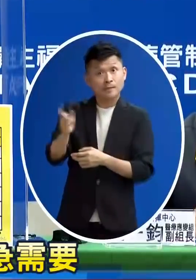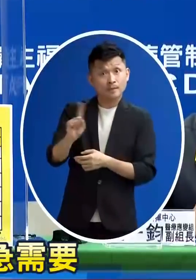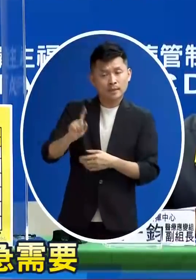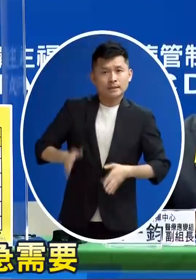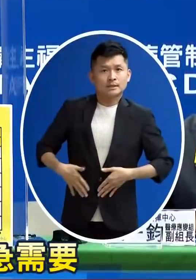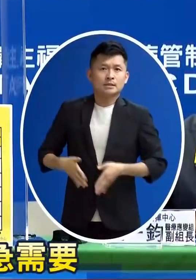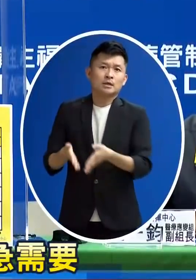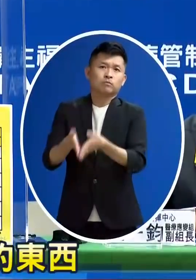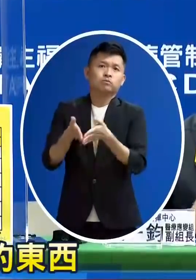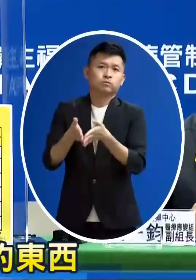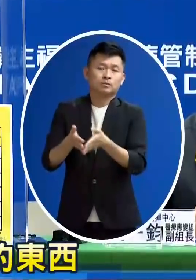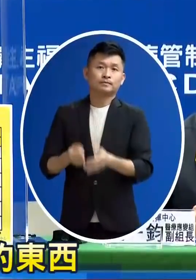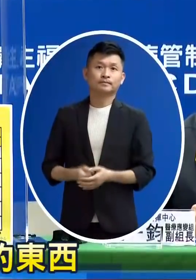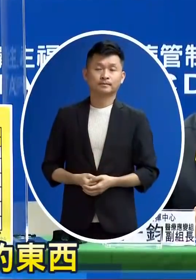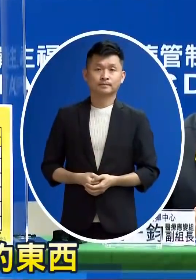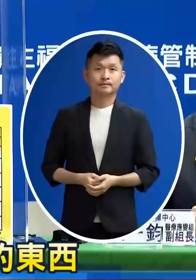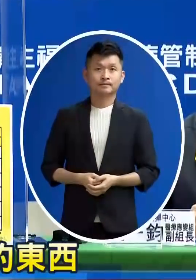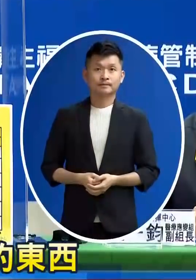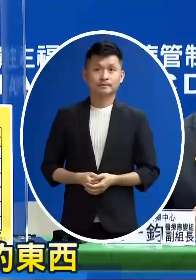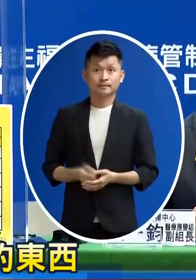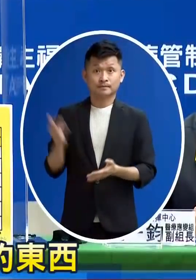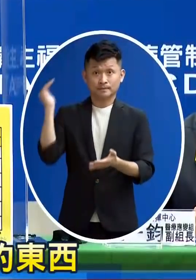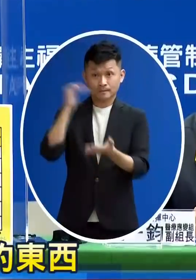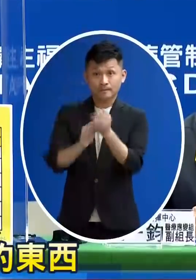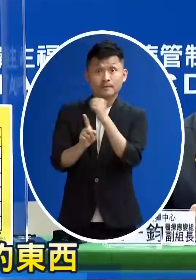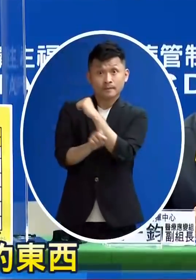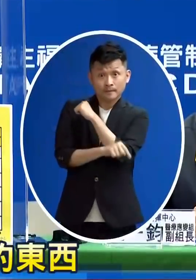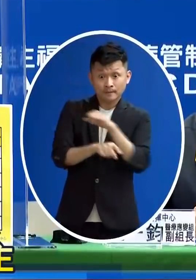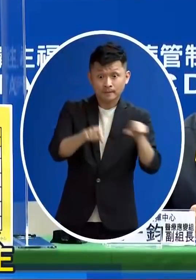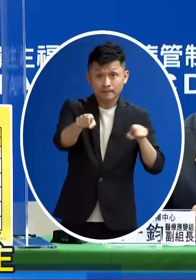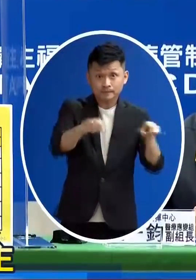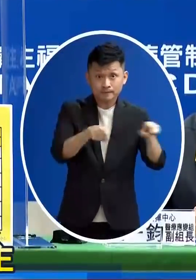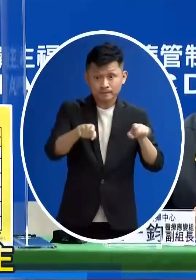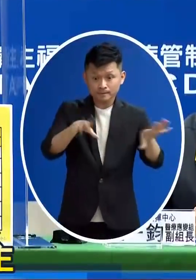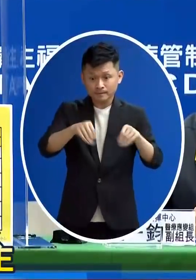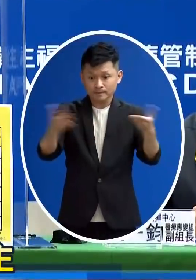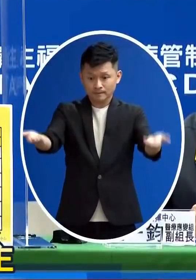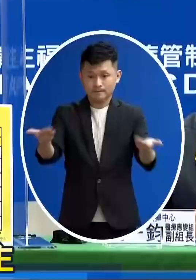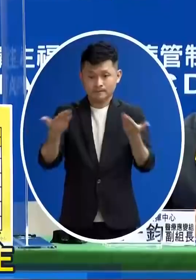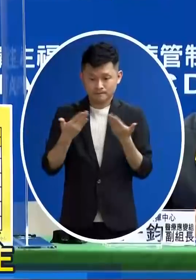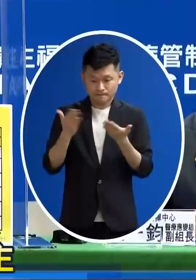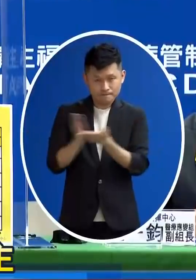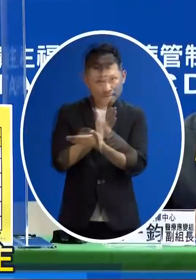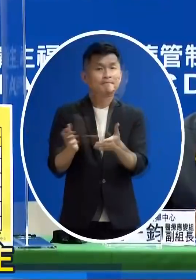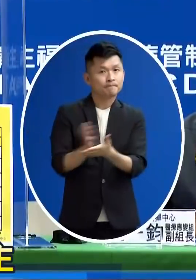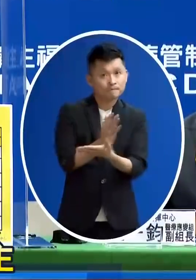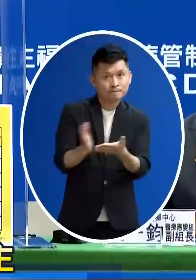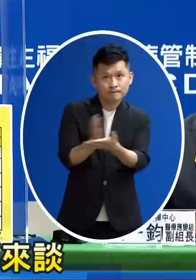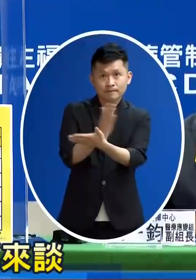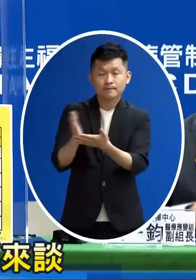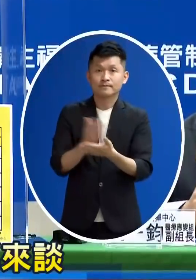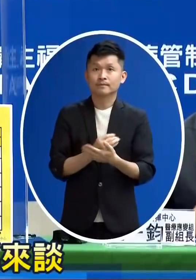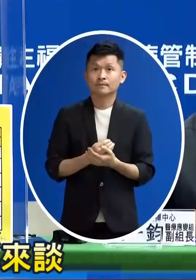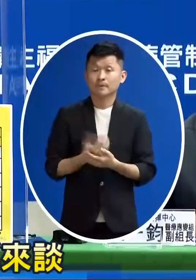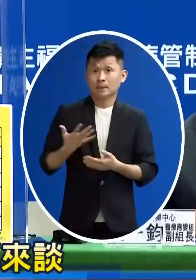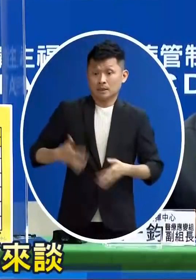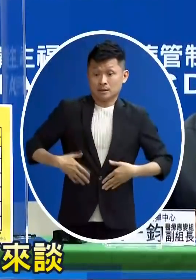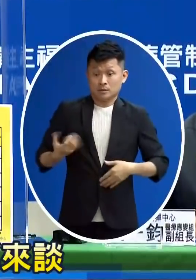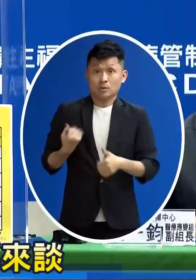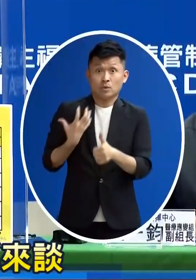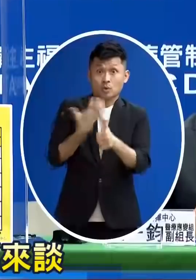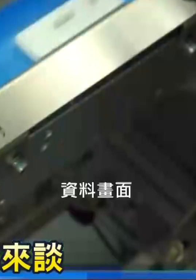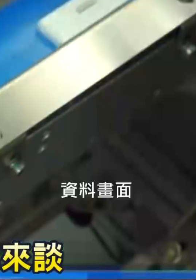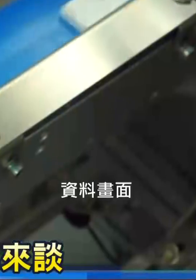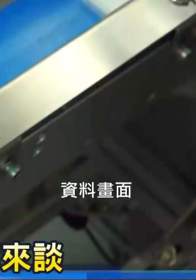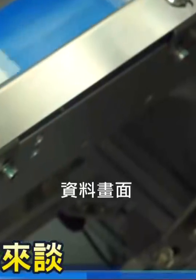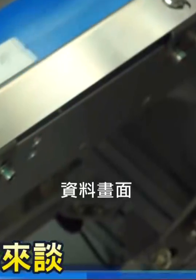紧急需要。那我们是以最后交出来的东西合格不合格为准，拥有 EUA 的厂商